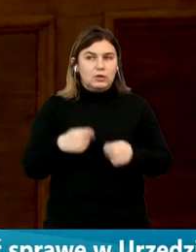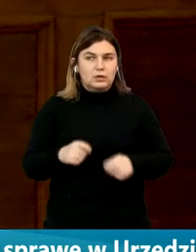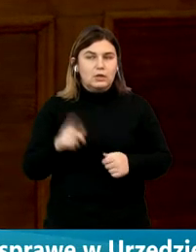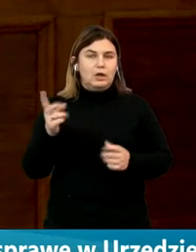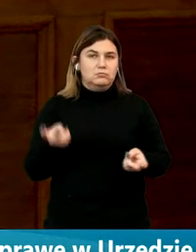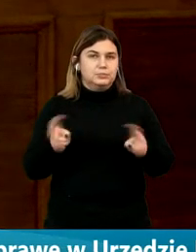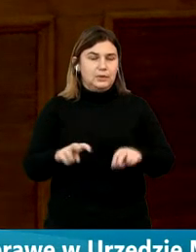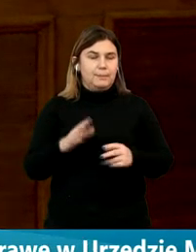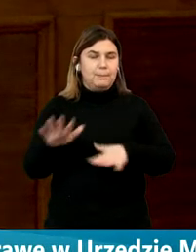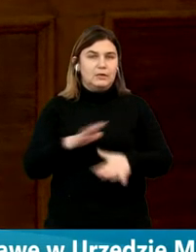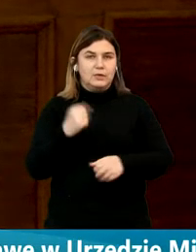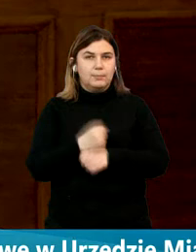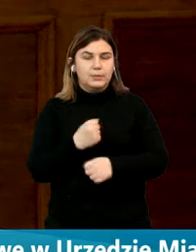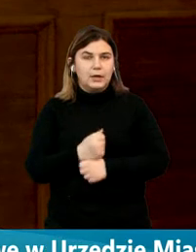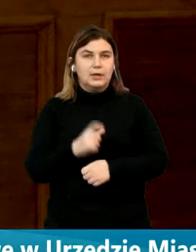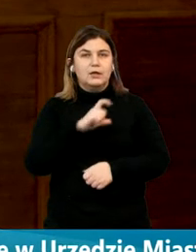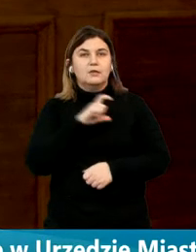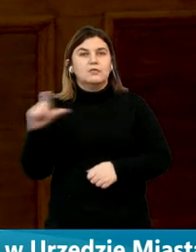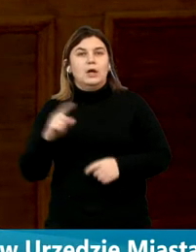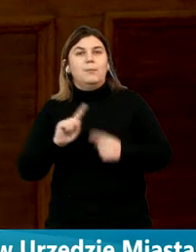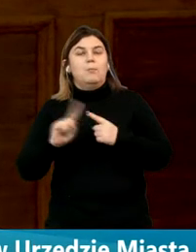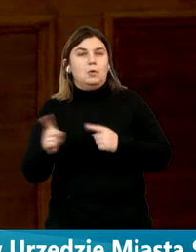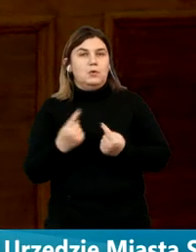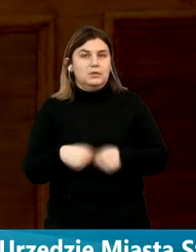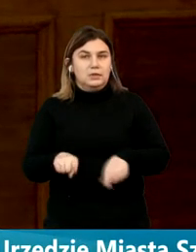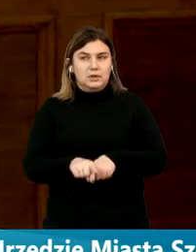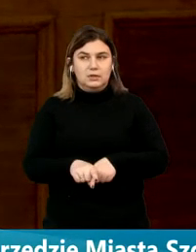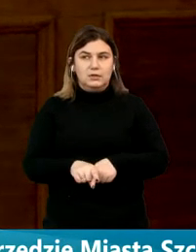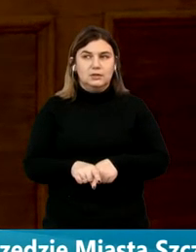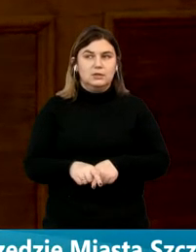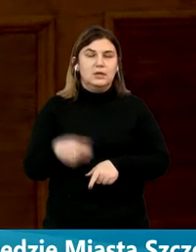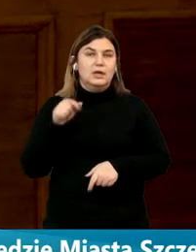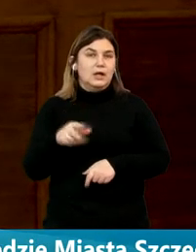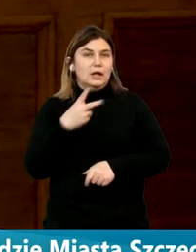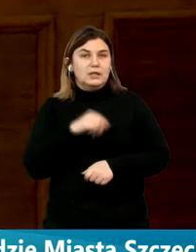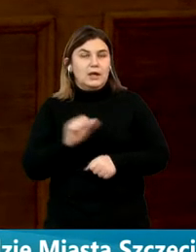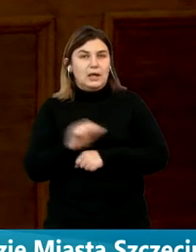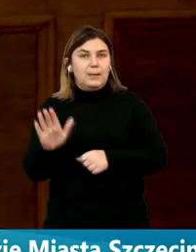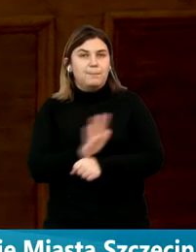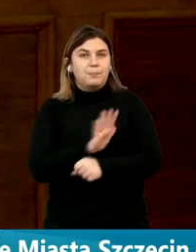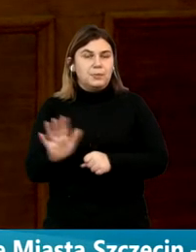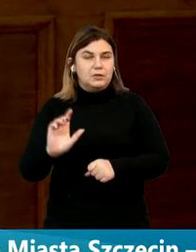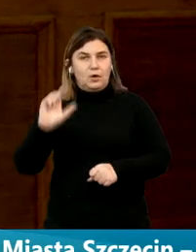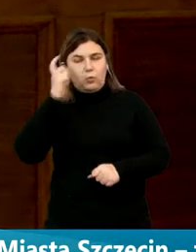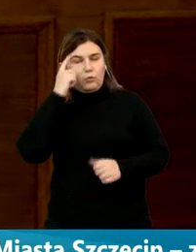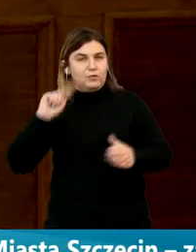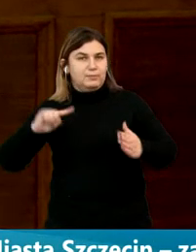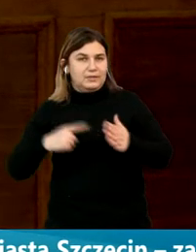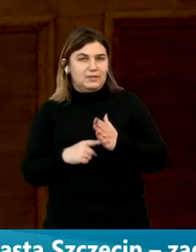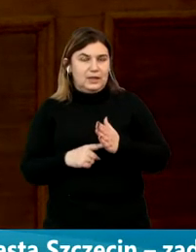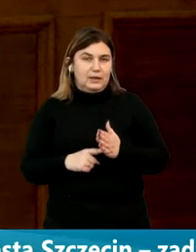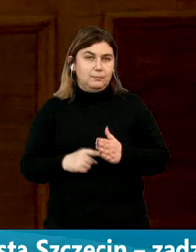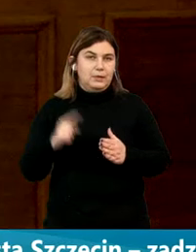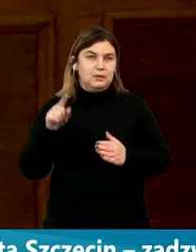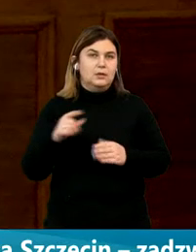pracy, zarówno podczas inwestycji, jak i po jej zrealizowaniu. Natomiast ten biznes nie jest tutaj głównym celem tego